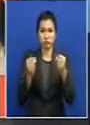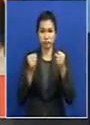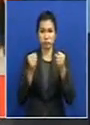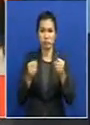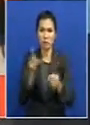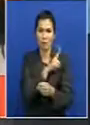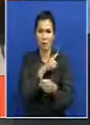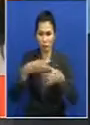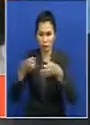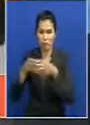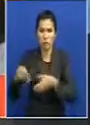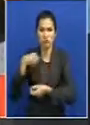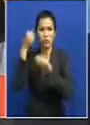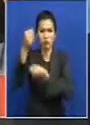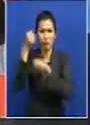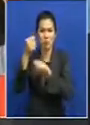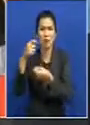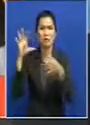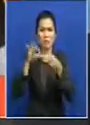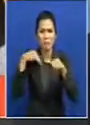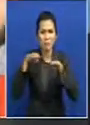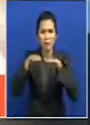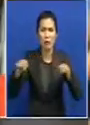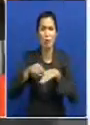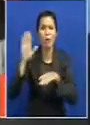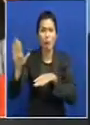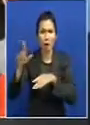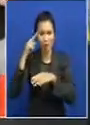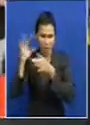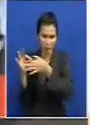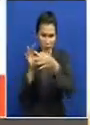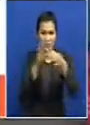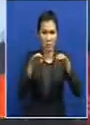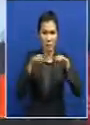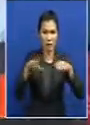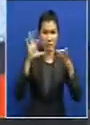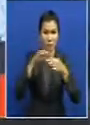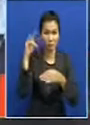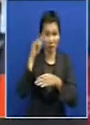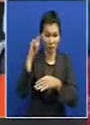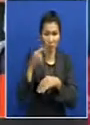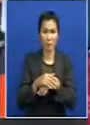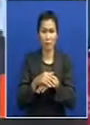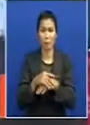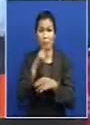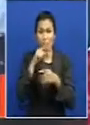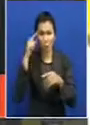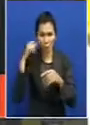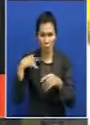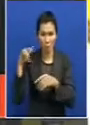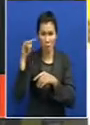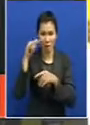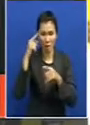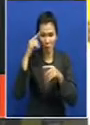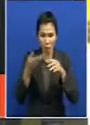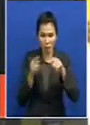พิ่มมาตรฐานของการออดิตภายในเพื่อให้สอดคล้องกับมาตรฐานการบินพอไปยกระดับของมาตรฐานออดิต